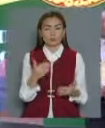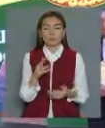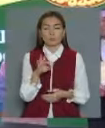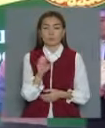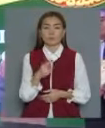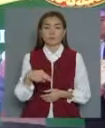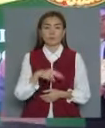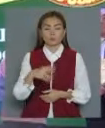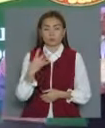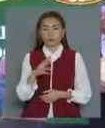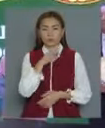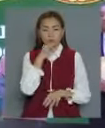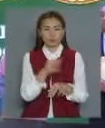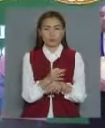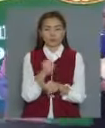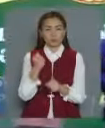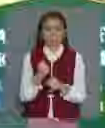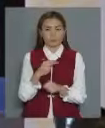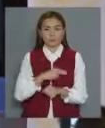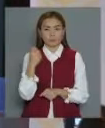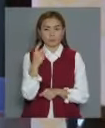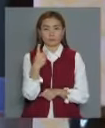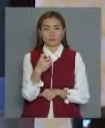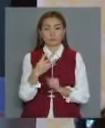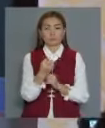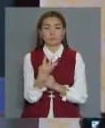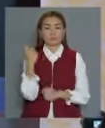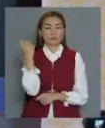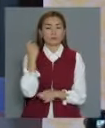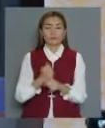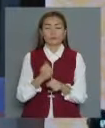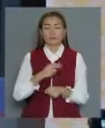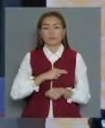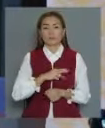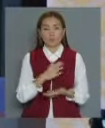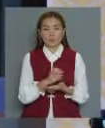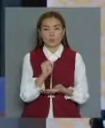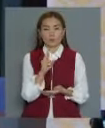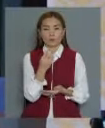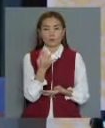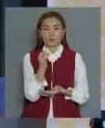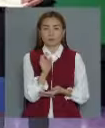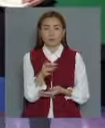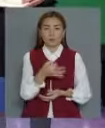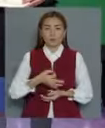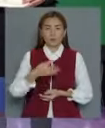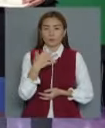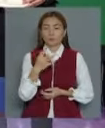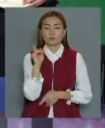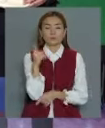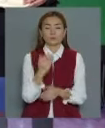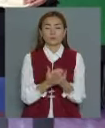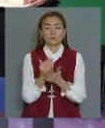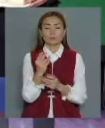Махамбет ауданында 4 жауапкершілігі шектеулі серіктестік пен 214 шаруа қожалығы бар. Ақжайық ауылында орналасқан облыстағы ең үлкен